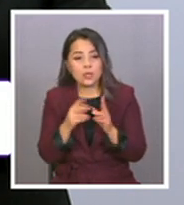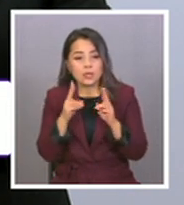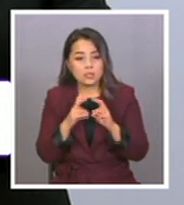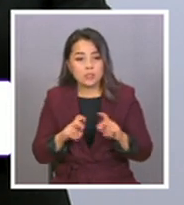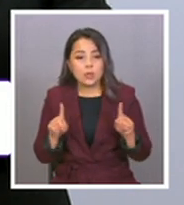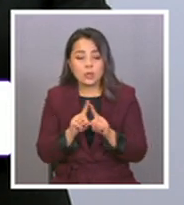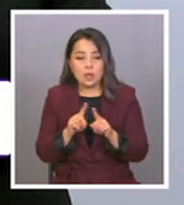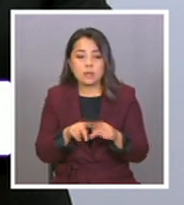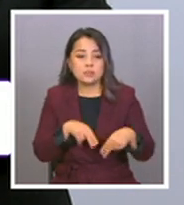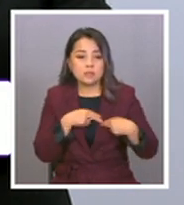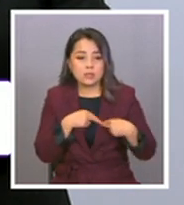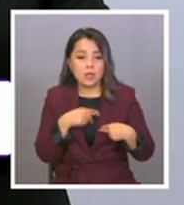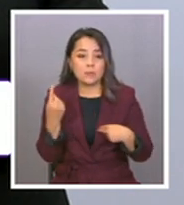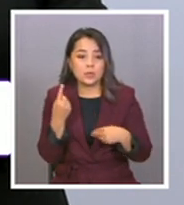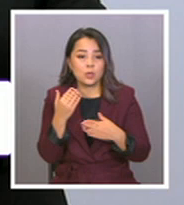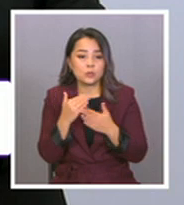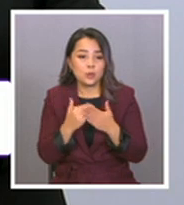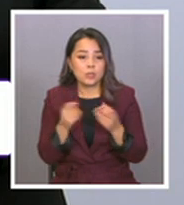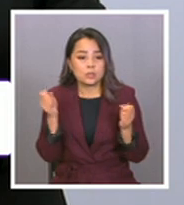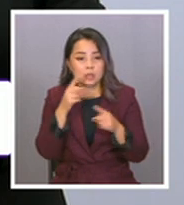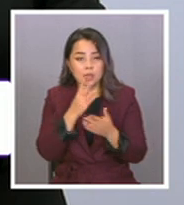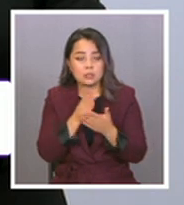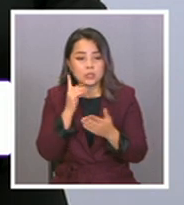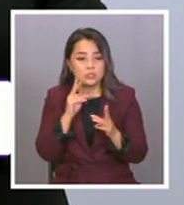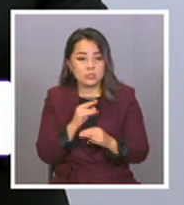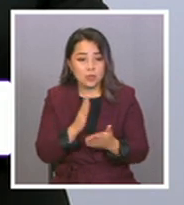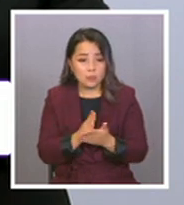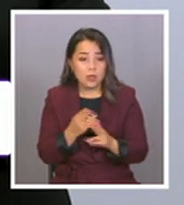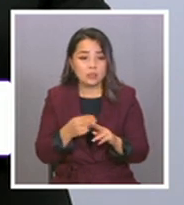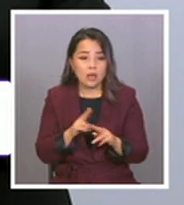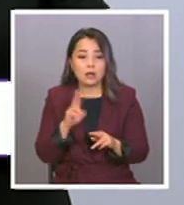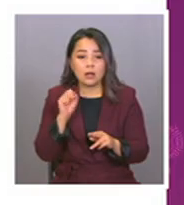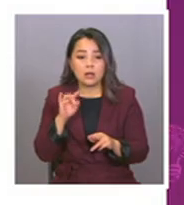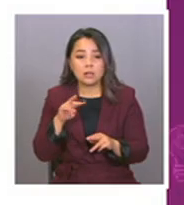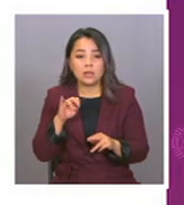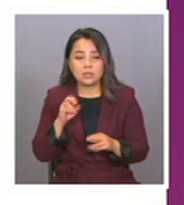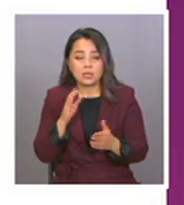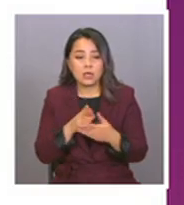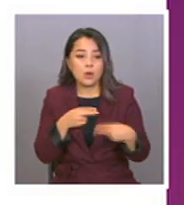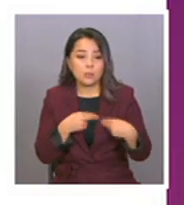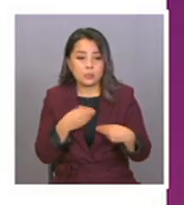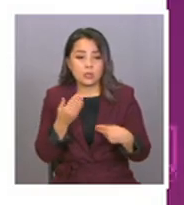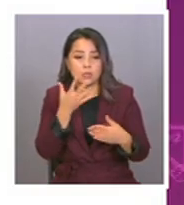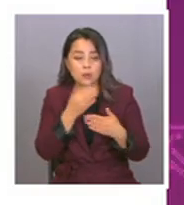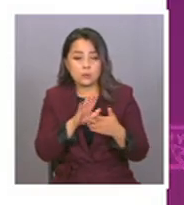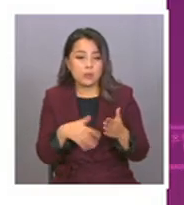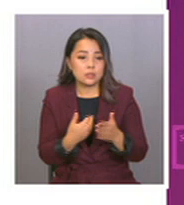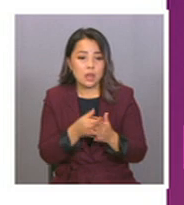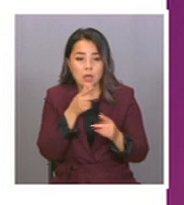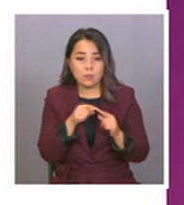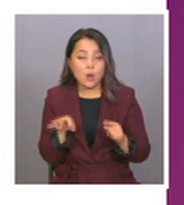Ленидің еңбегі бірінші жүйелеу болып саналады. Өйткені Карл Ленидің еңбегі осы уақытқа дейін қолданылып келе